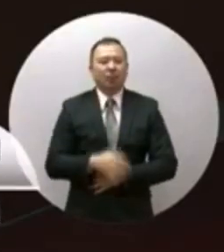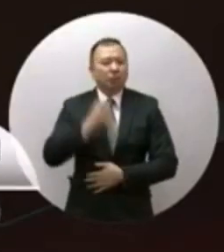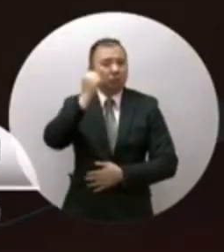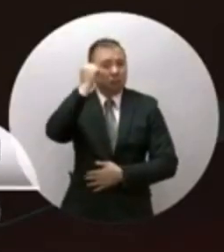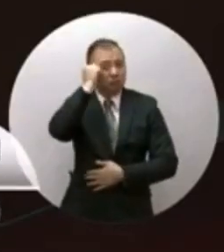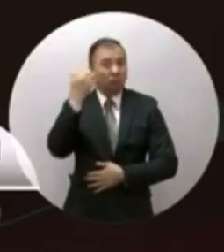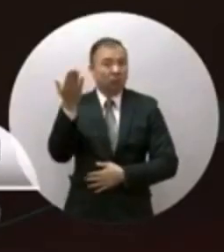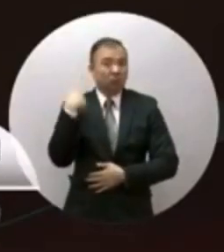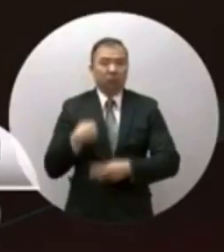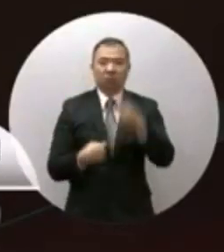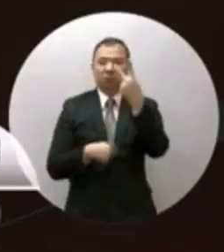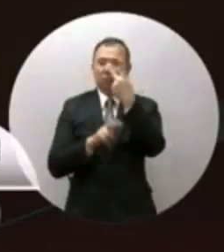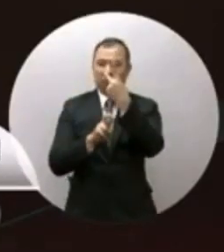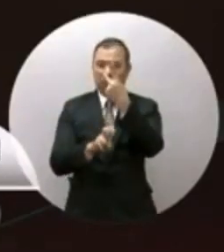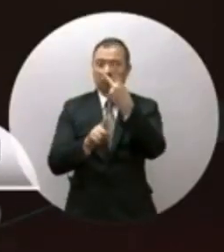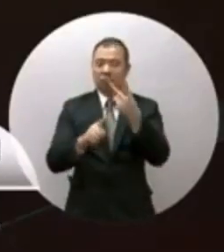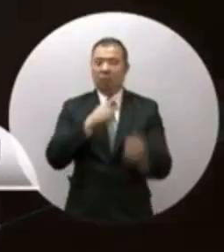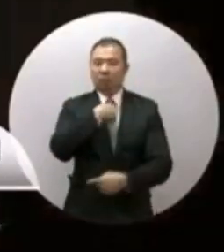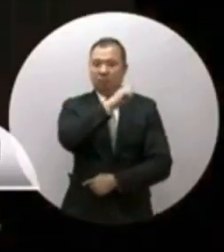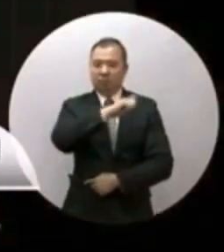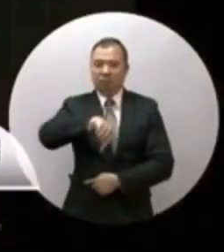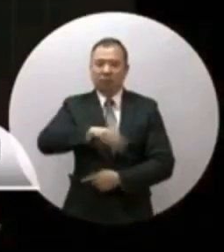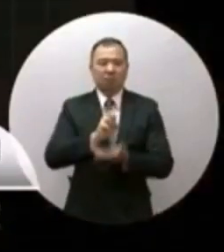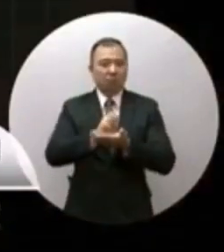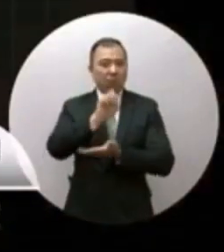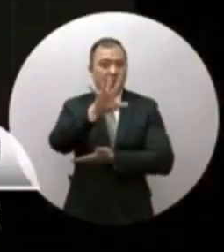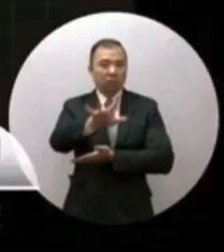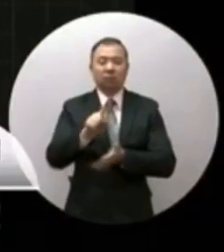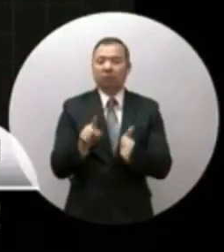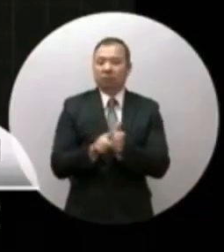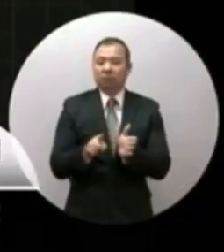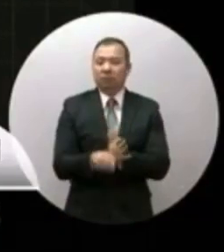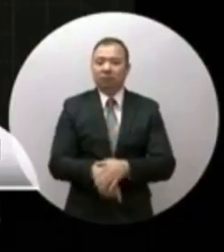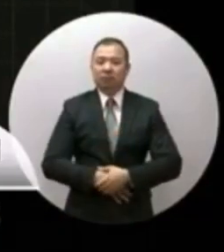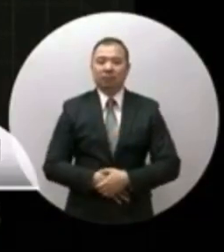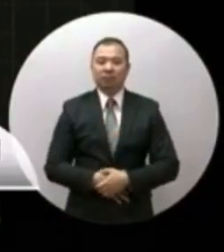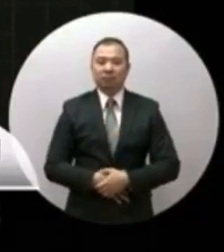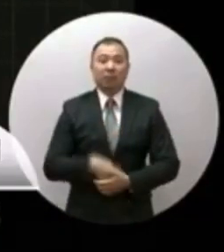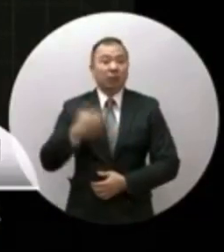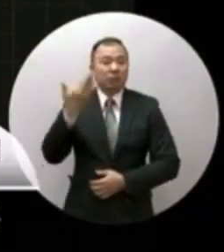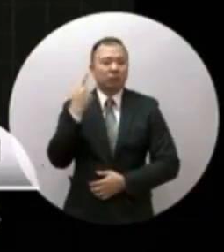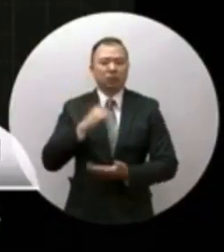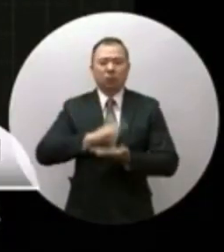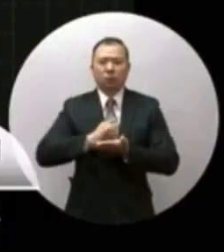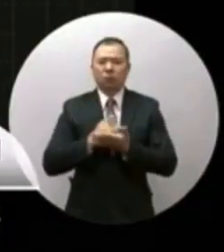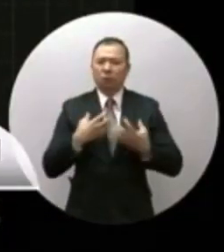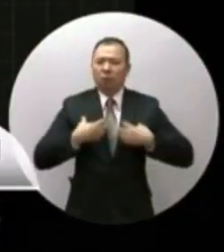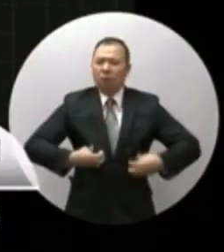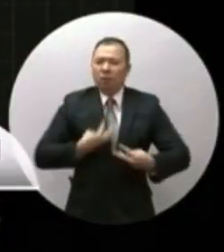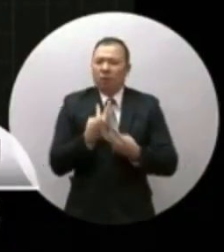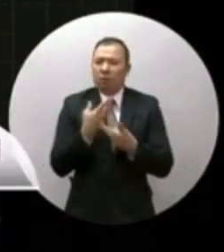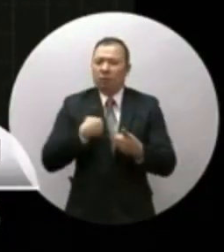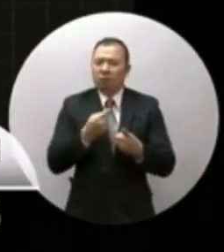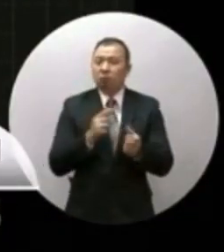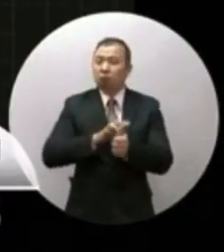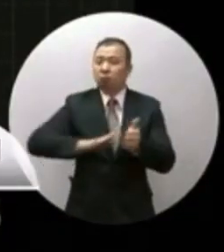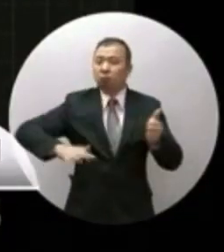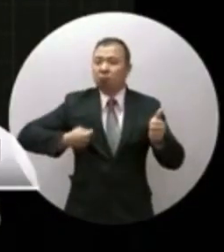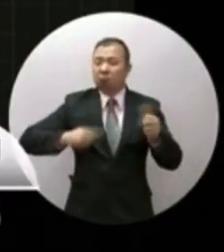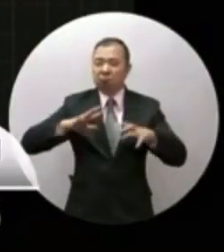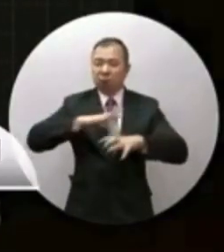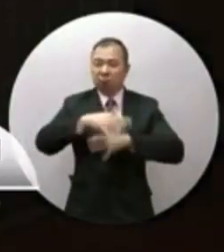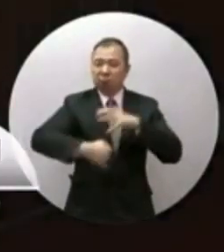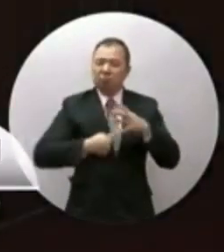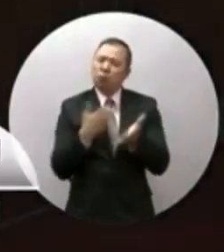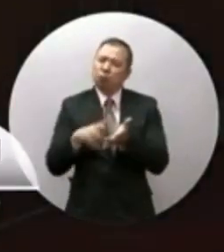次2月20号来贵院做报告时，当时武汉肺炎扩及影响全世